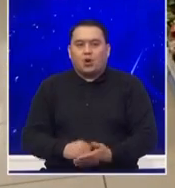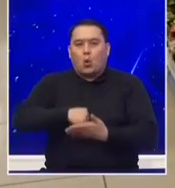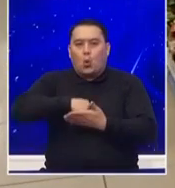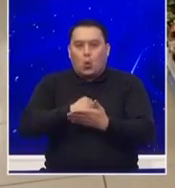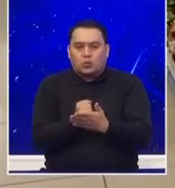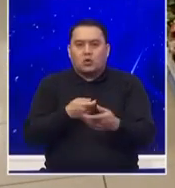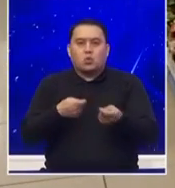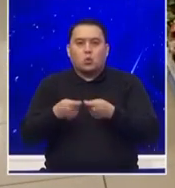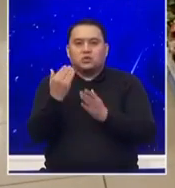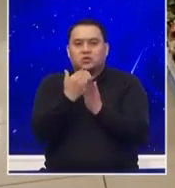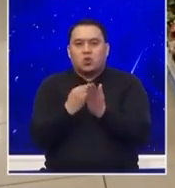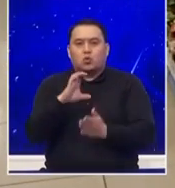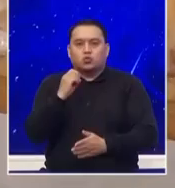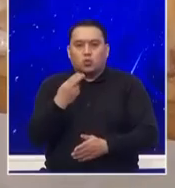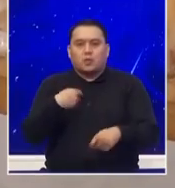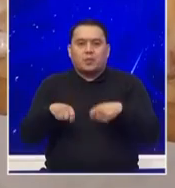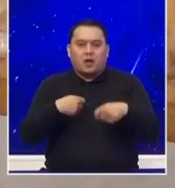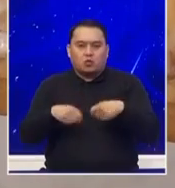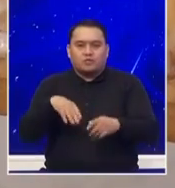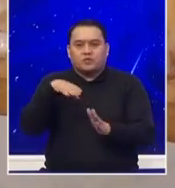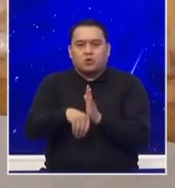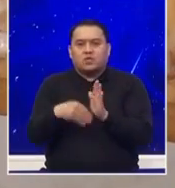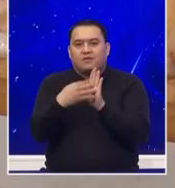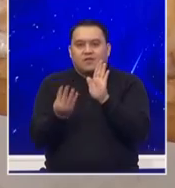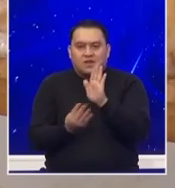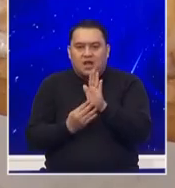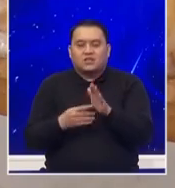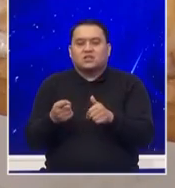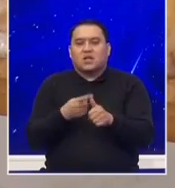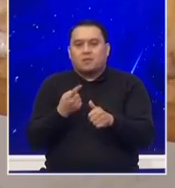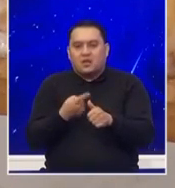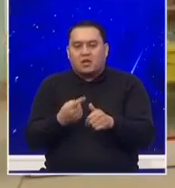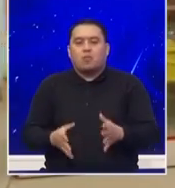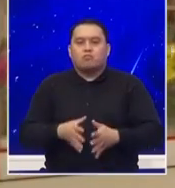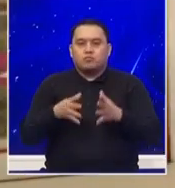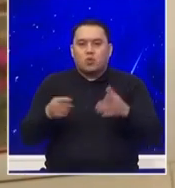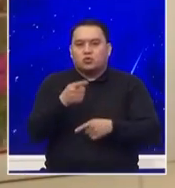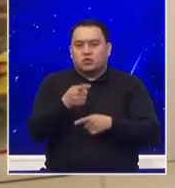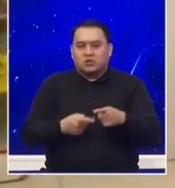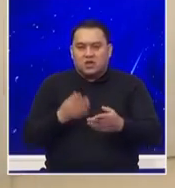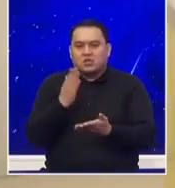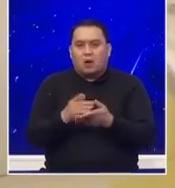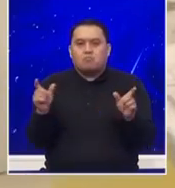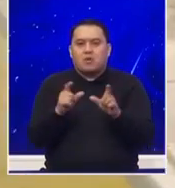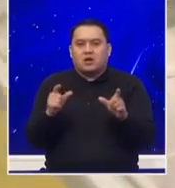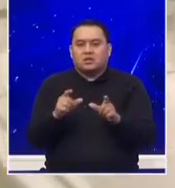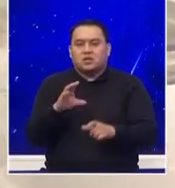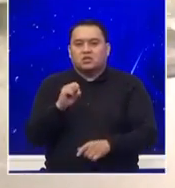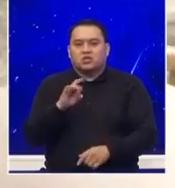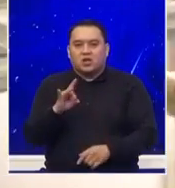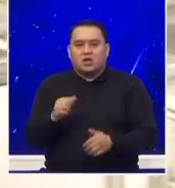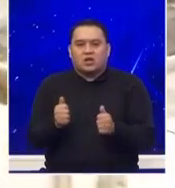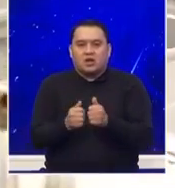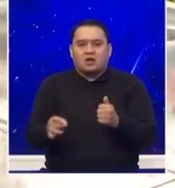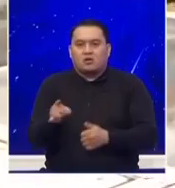Утвержденный правительством список социально значимых продуктов состоит из 19 наименований. Более половины из них имеются в магазине «Санжар»,